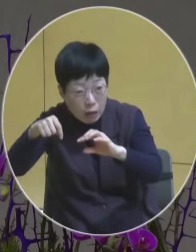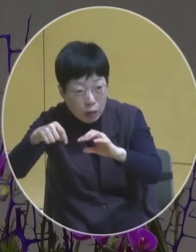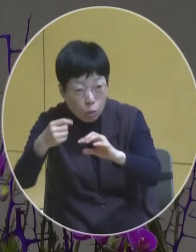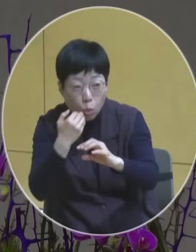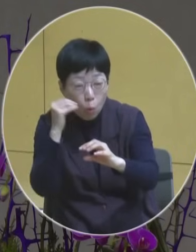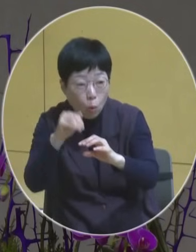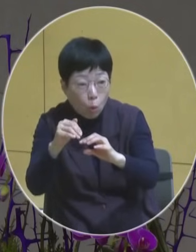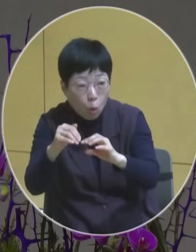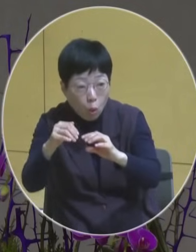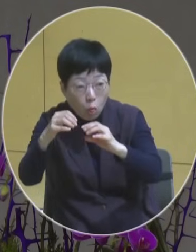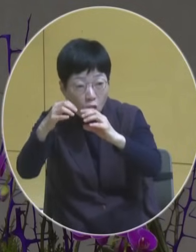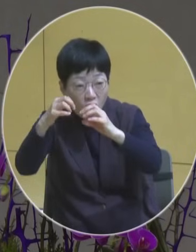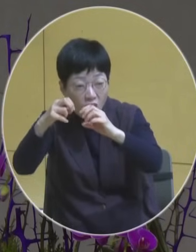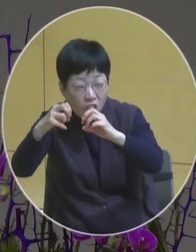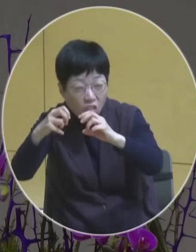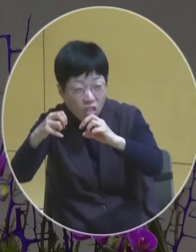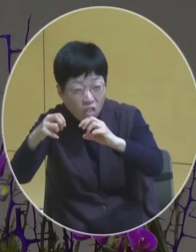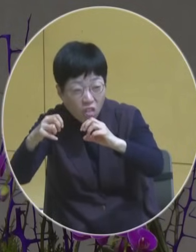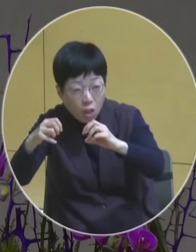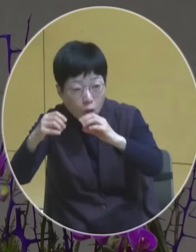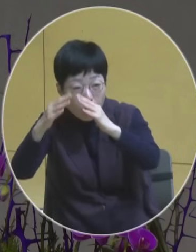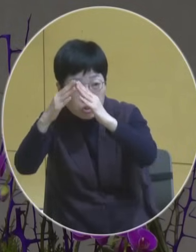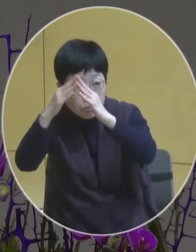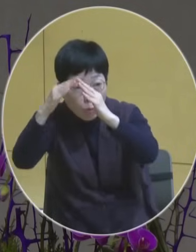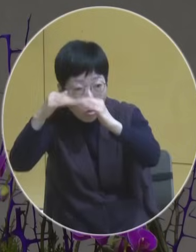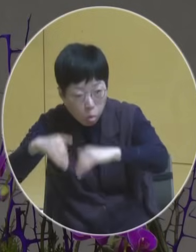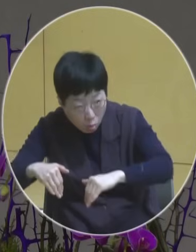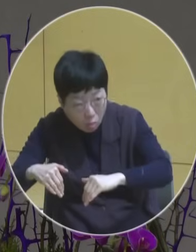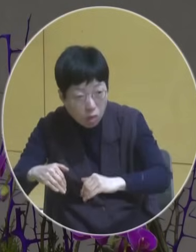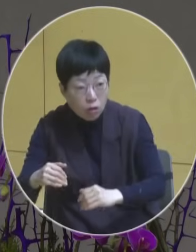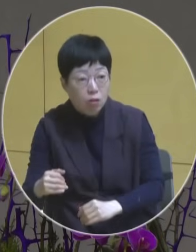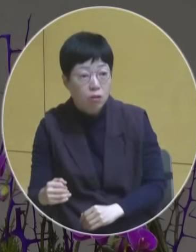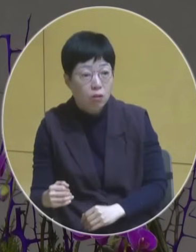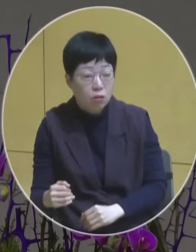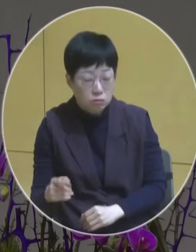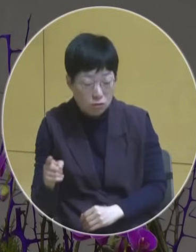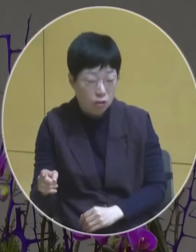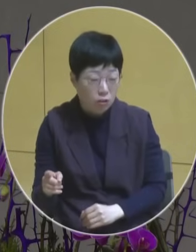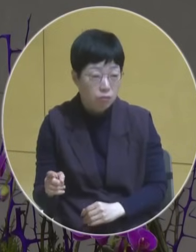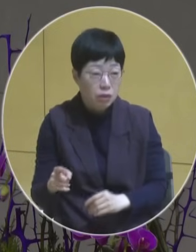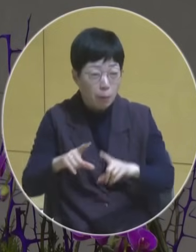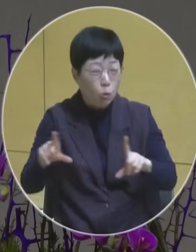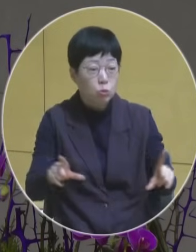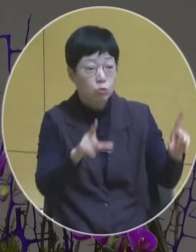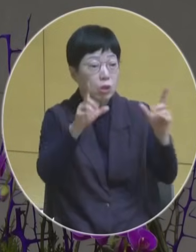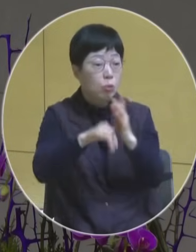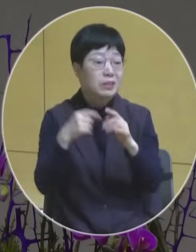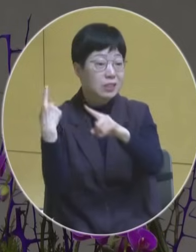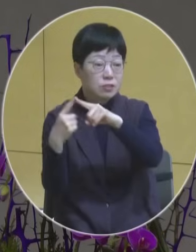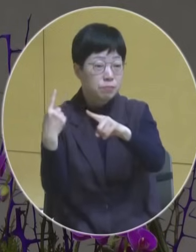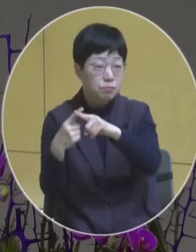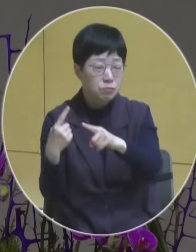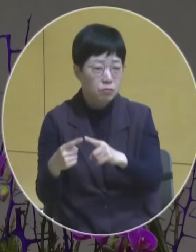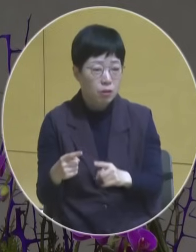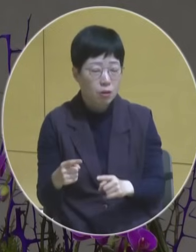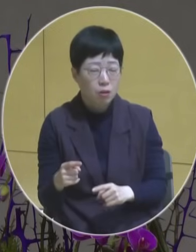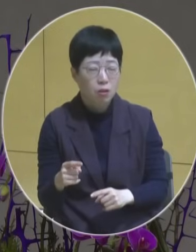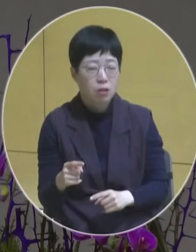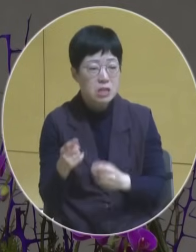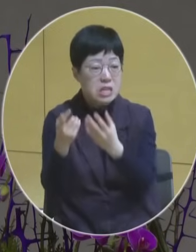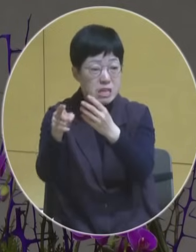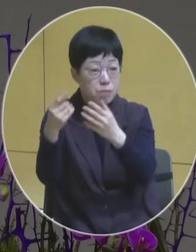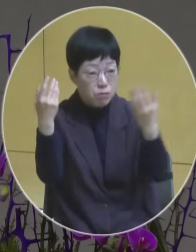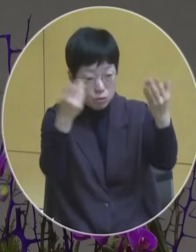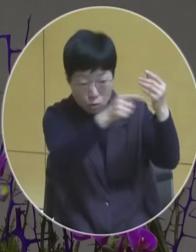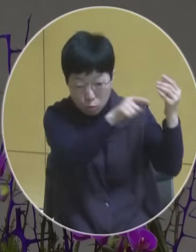넣었던 돌멩이들도 같이 흐물흐물하면서 쉽게 무너져 내린다는 것입니다. 일상생활을 통해서 그들이 흔히 볼 수 있는 이